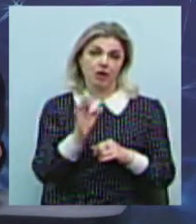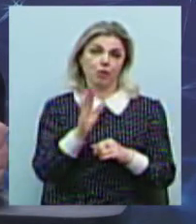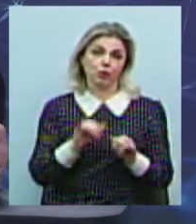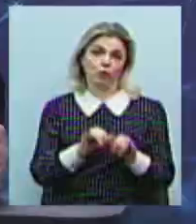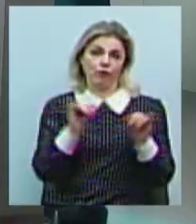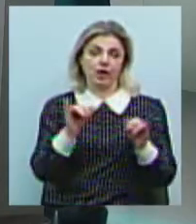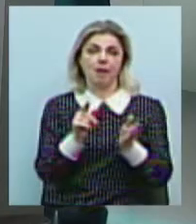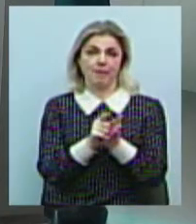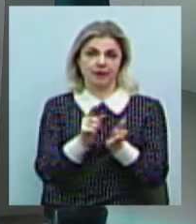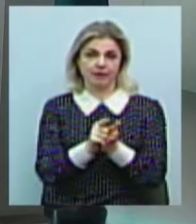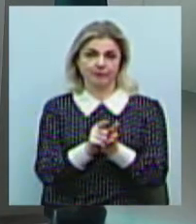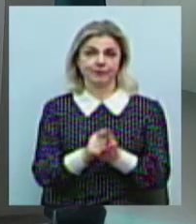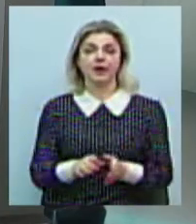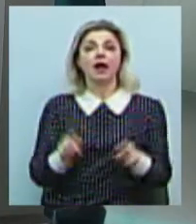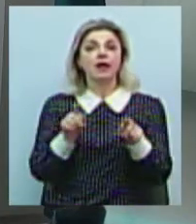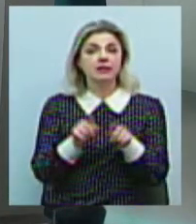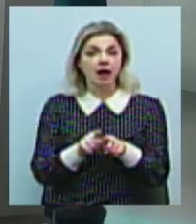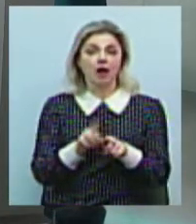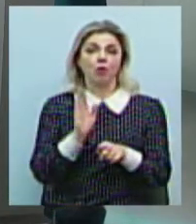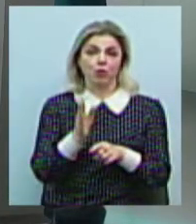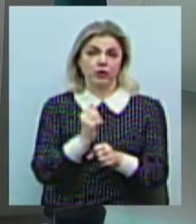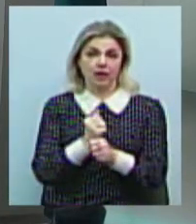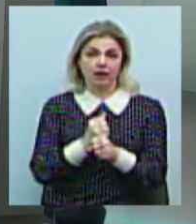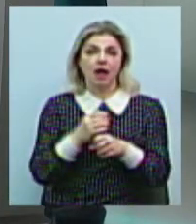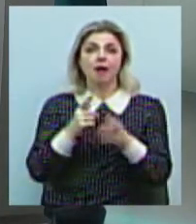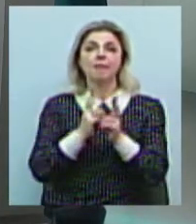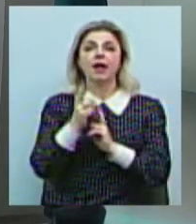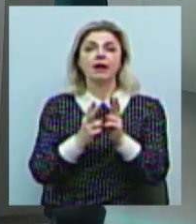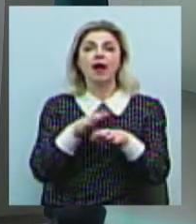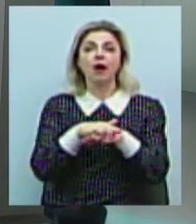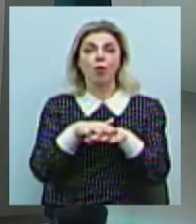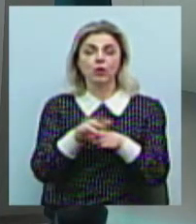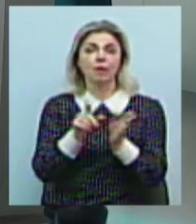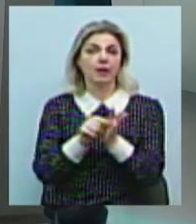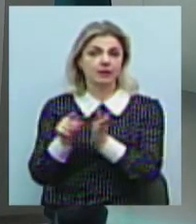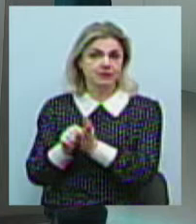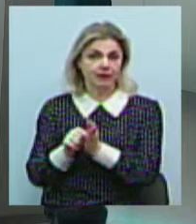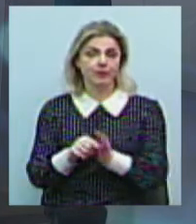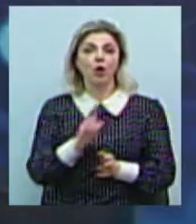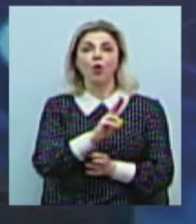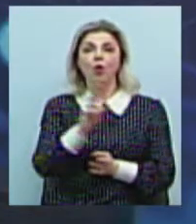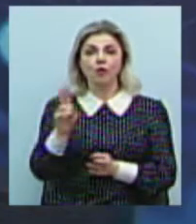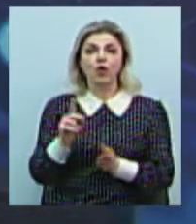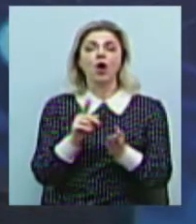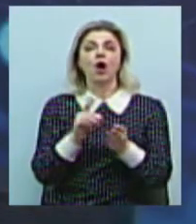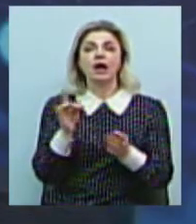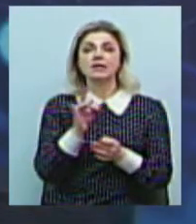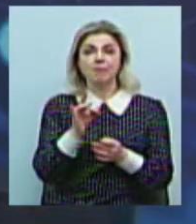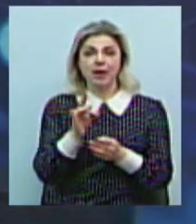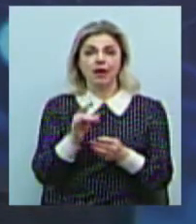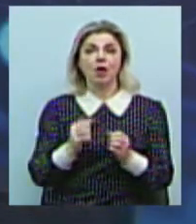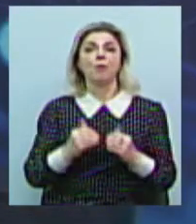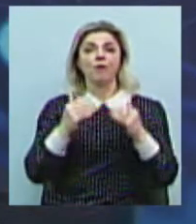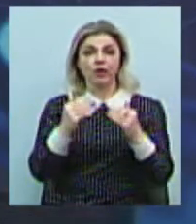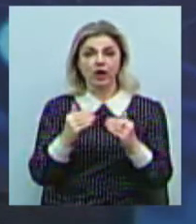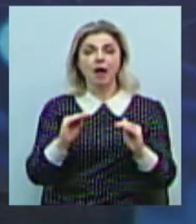розмір пенсії. Таким чином буде проводитись перерахунок пенсії. Тим, у кого розмір підвищення буде меншим,